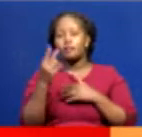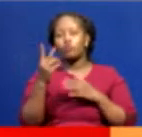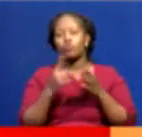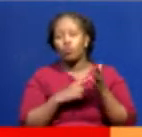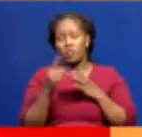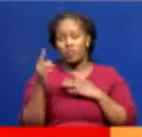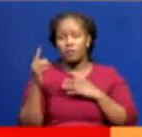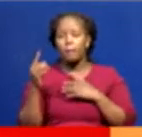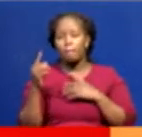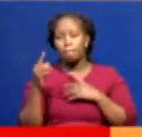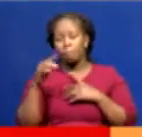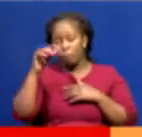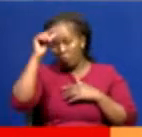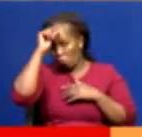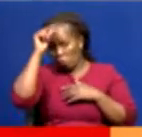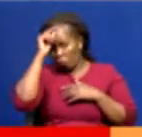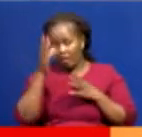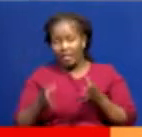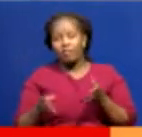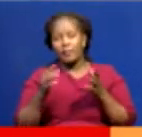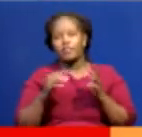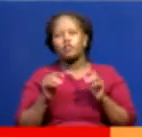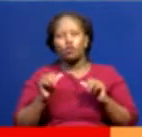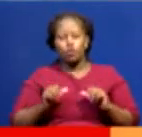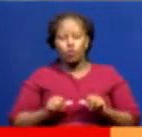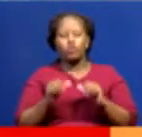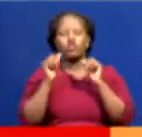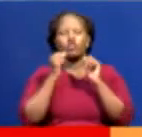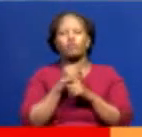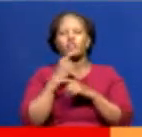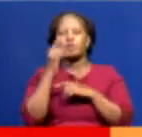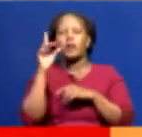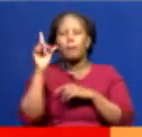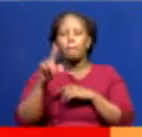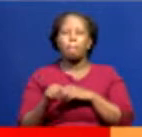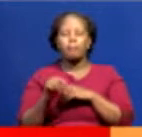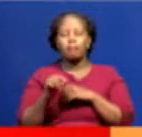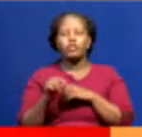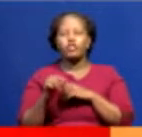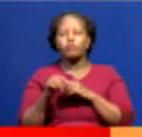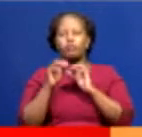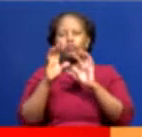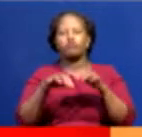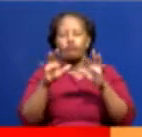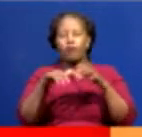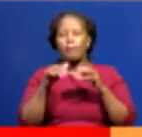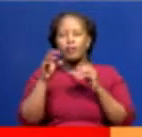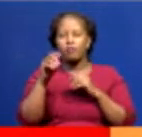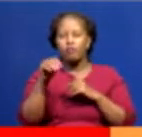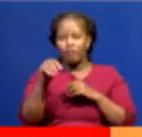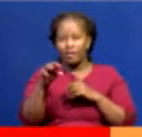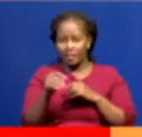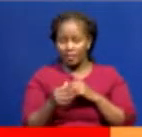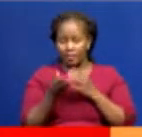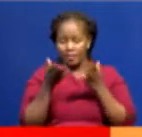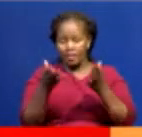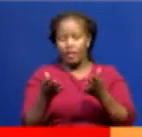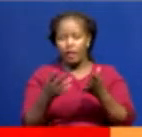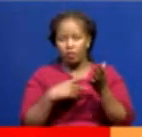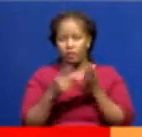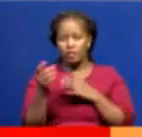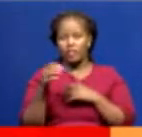leo serikali inazidisha kurudisha bei ya mbolea chini, ambaye sasa mbolea iko kwa